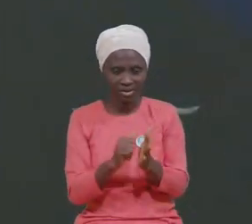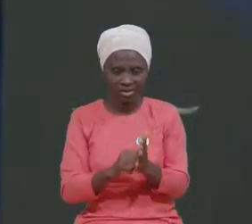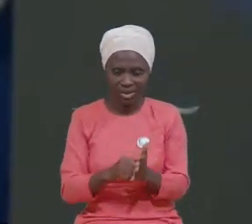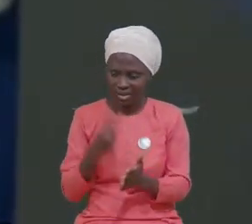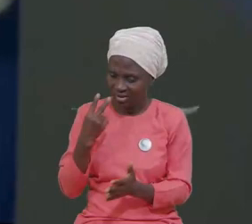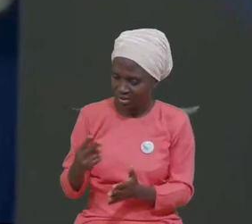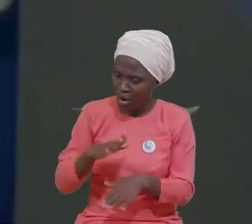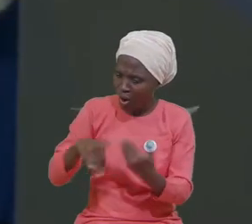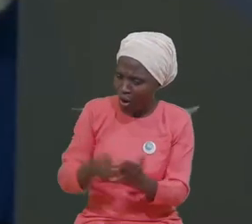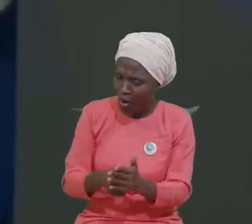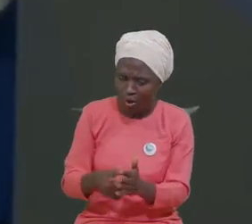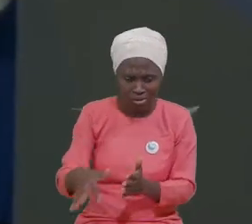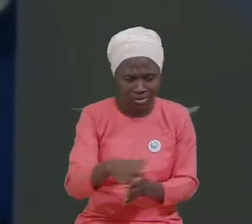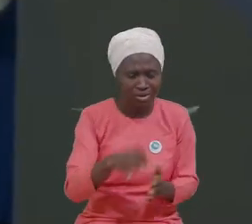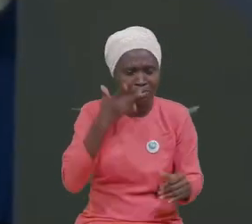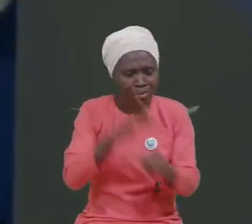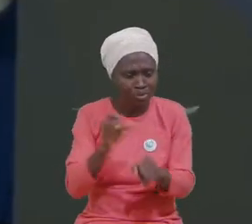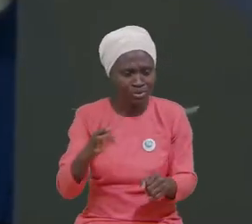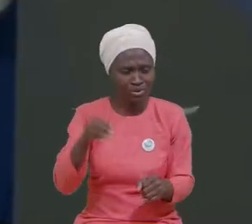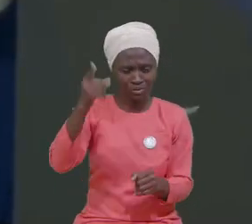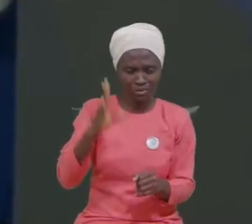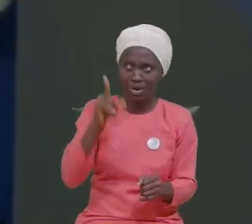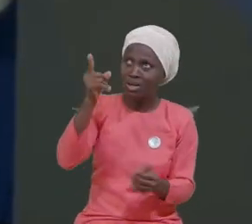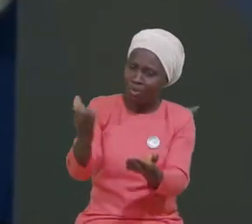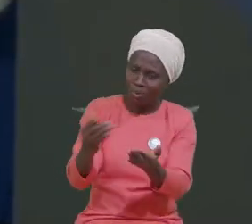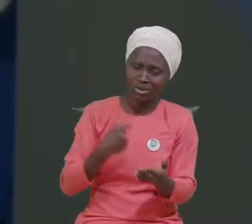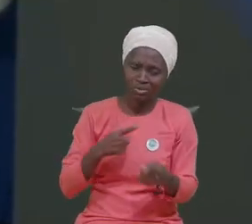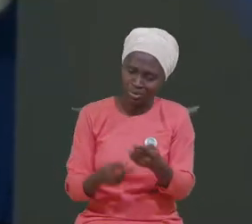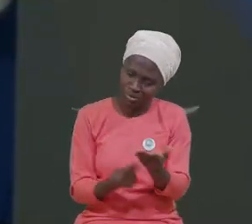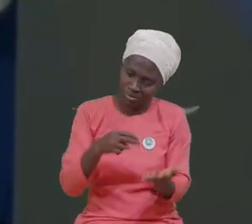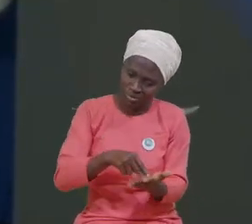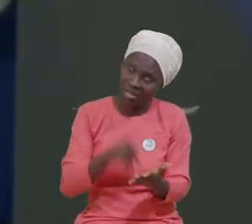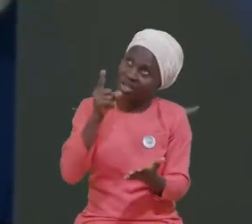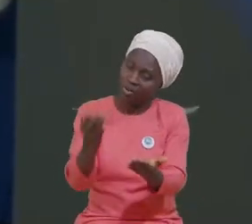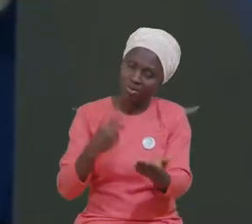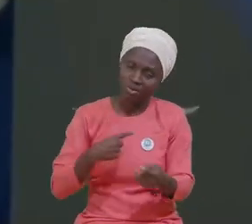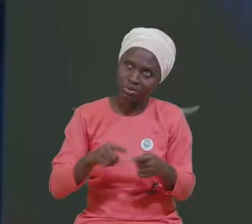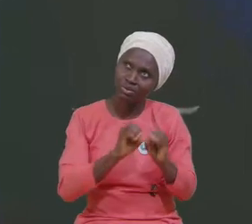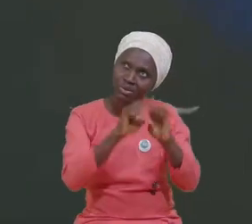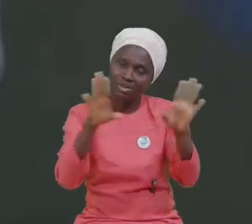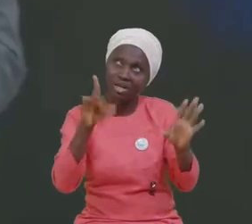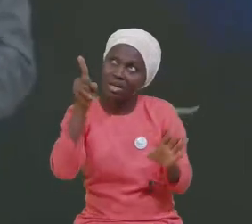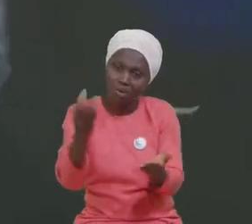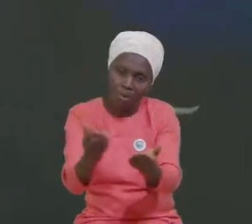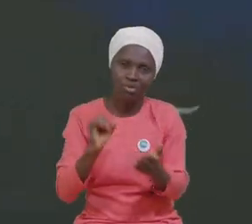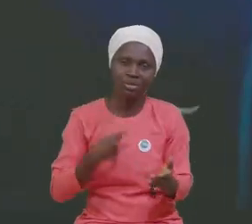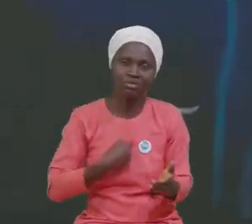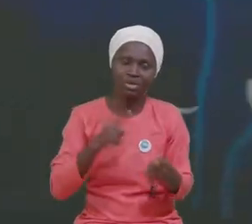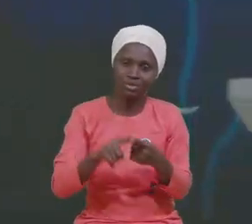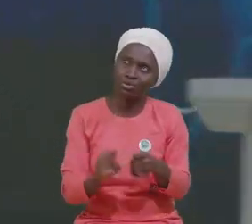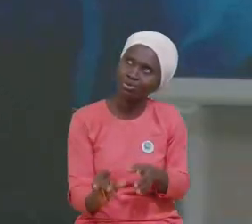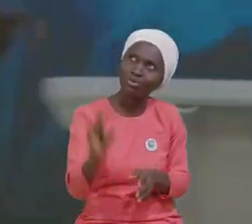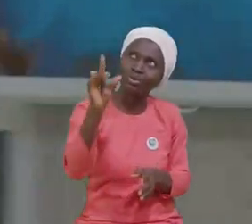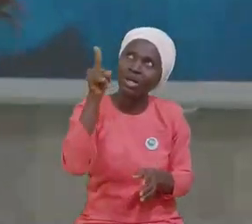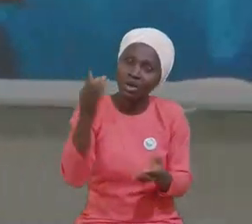regardez toutes ces promesses de Dieu. Pour moi, il veut que je me lève. Il veut que je brille. Il veut que